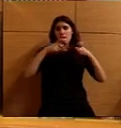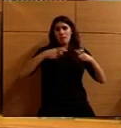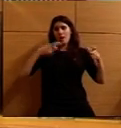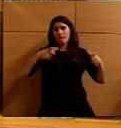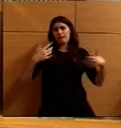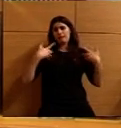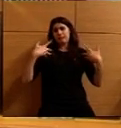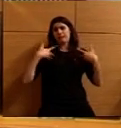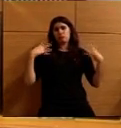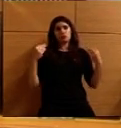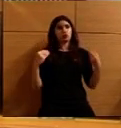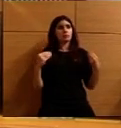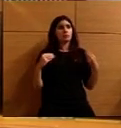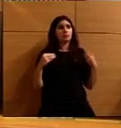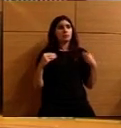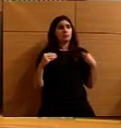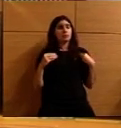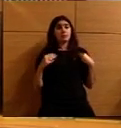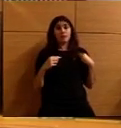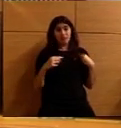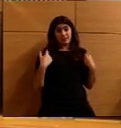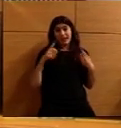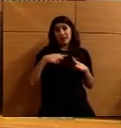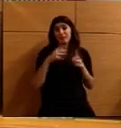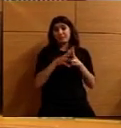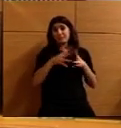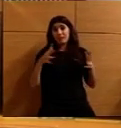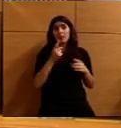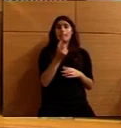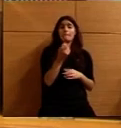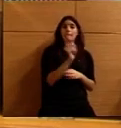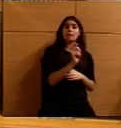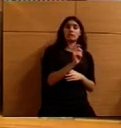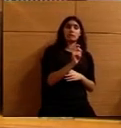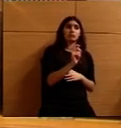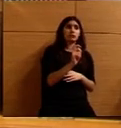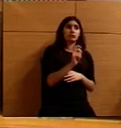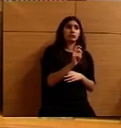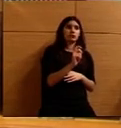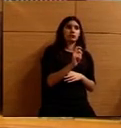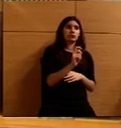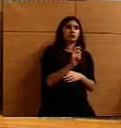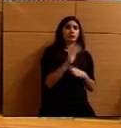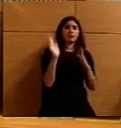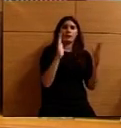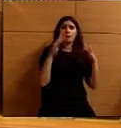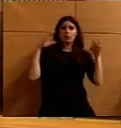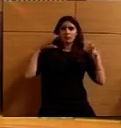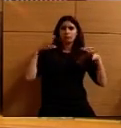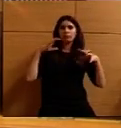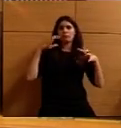estem patint-ho més i s'agrava durant els mesos de, bueno, en temporals de